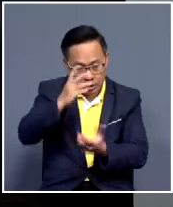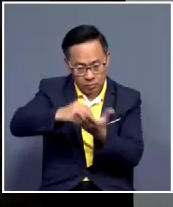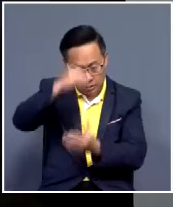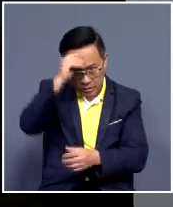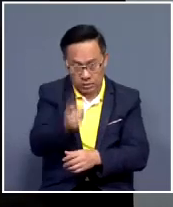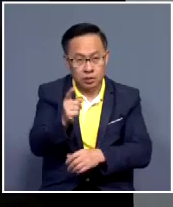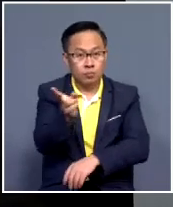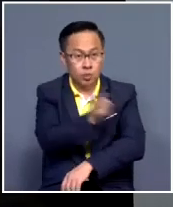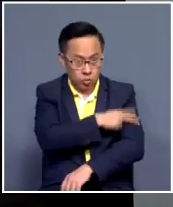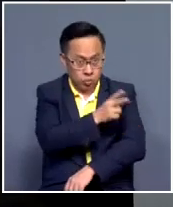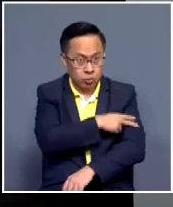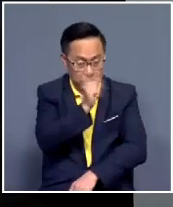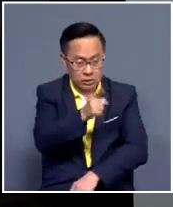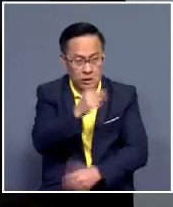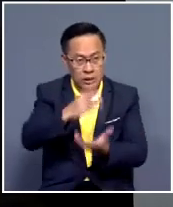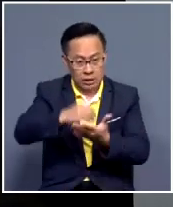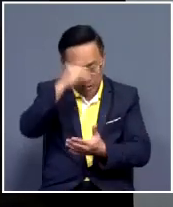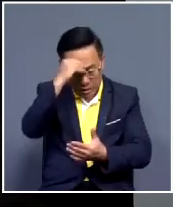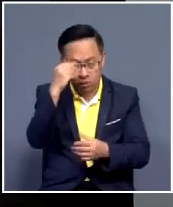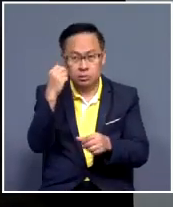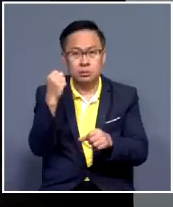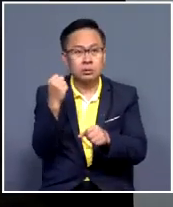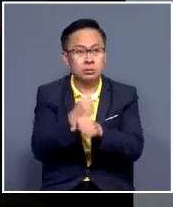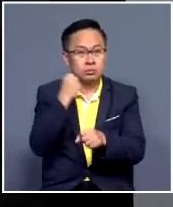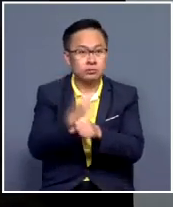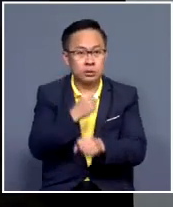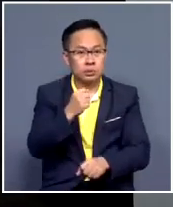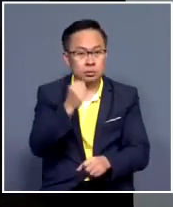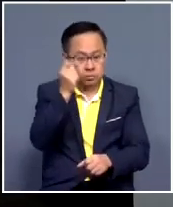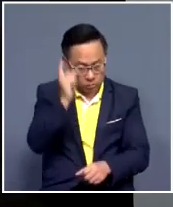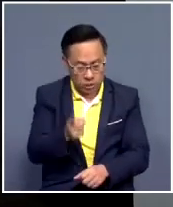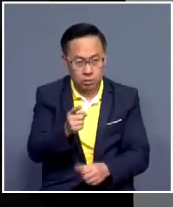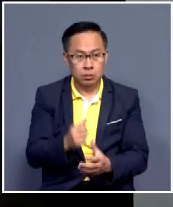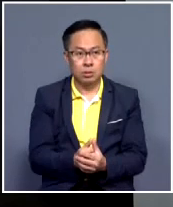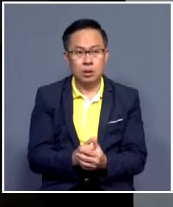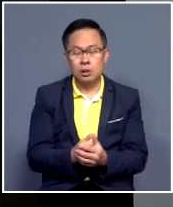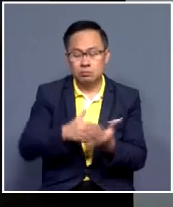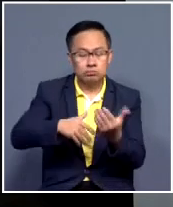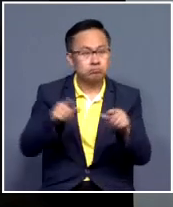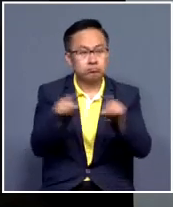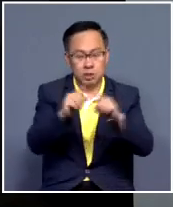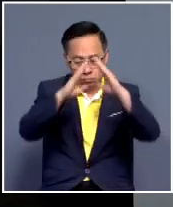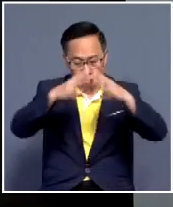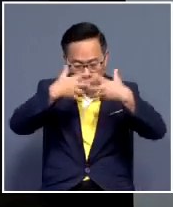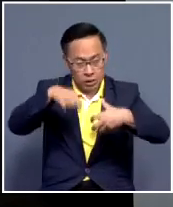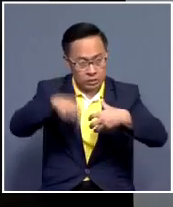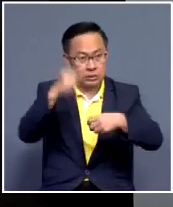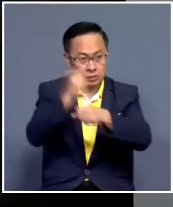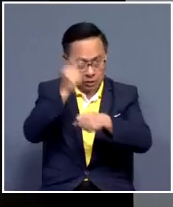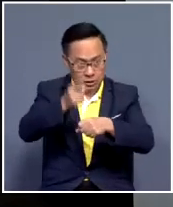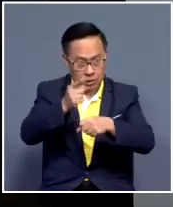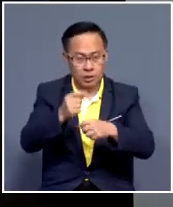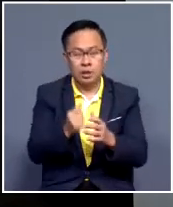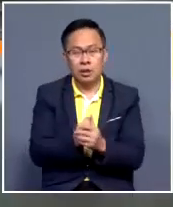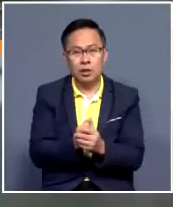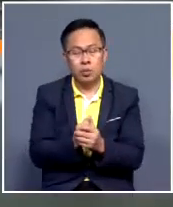ริญญาโทนะครับที่เข้ามาเรียนในสถานที่ทำงานจริงๆอยู่ในสภาพแวดล้อมการทำงานจริงๆแล้ววิทยานิ